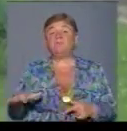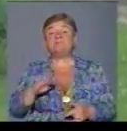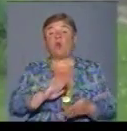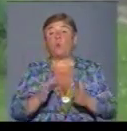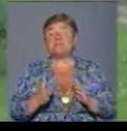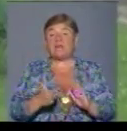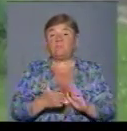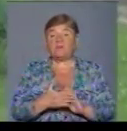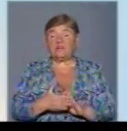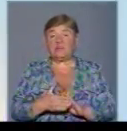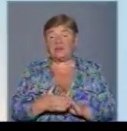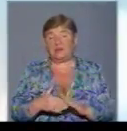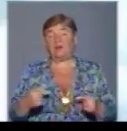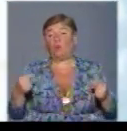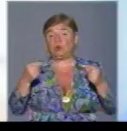обставини встановлюються.